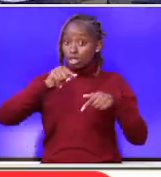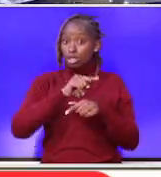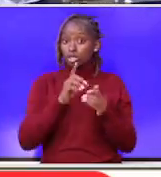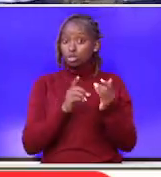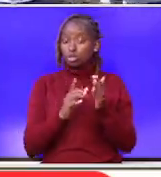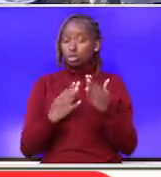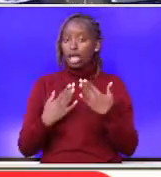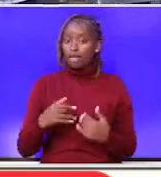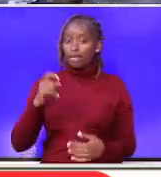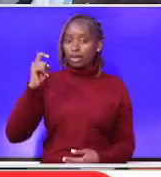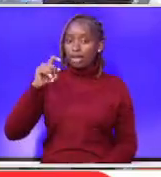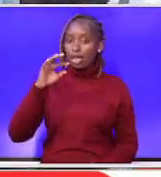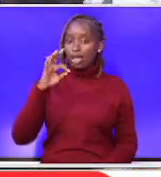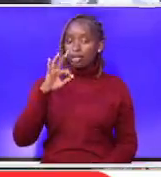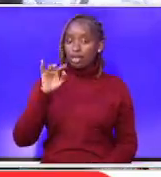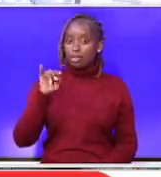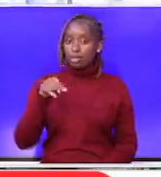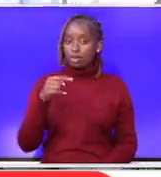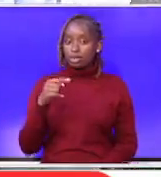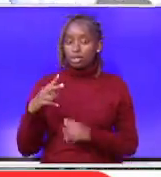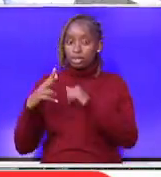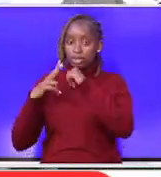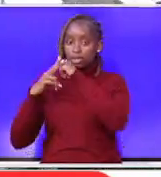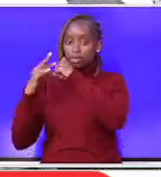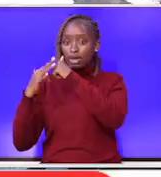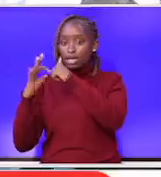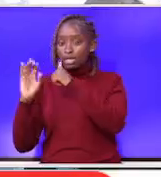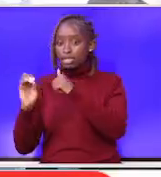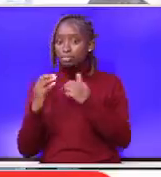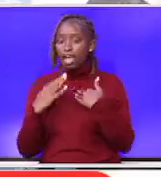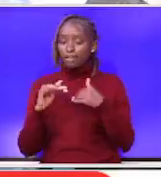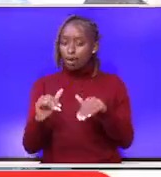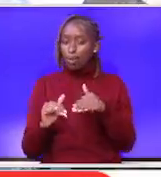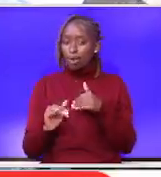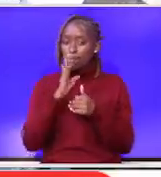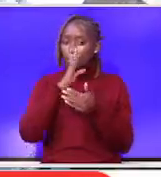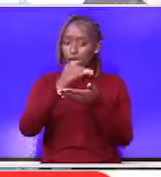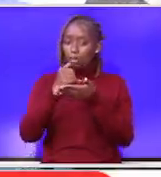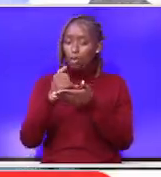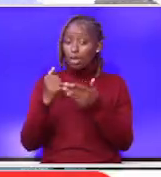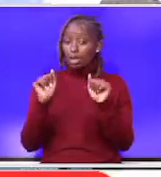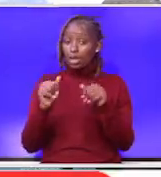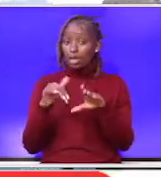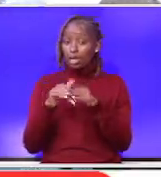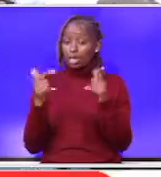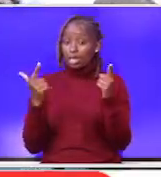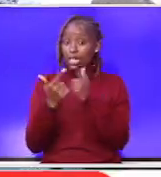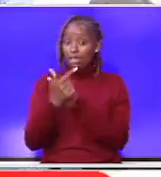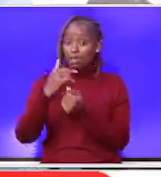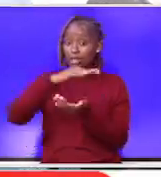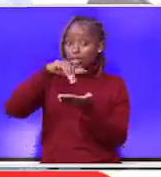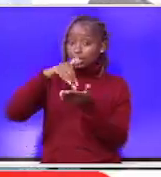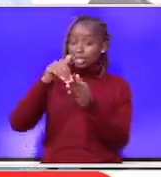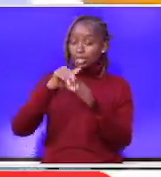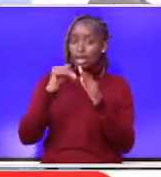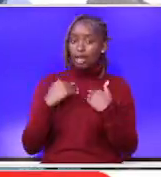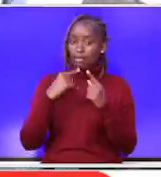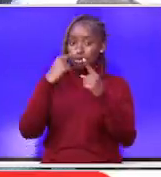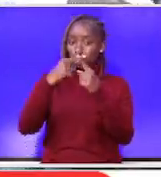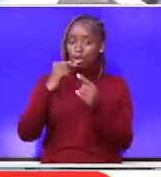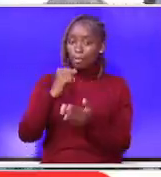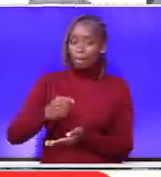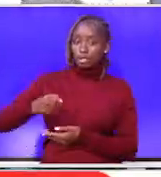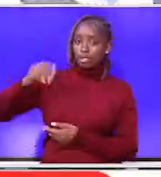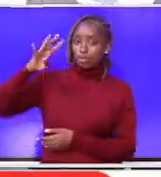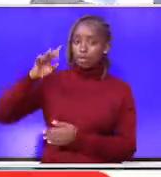takriban 3,760 wanasubiri kuajiriwa katika vitengo mbalimbali kwa jumla ya bajeti ya shilingi bilioni